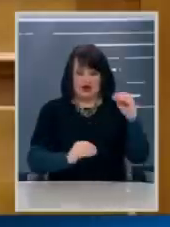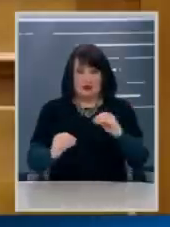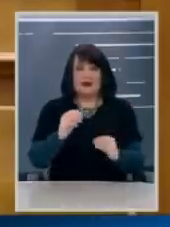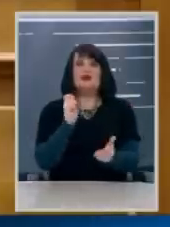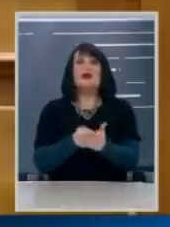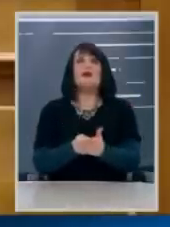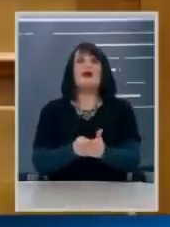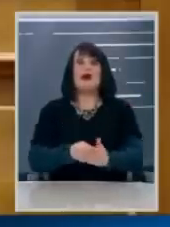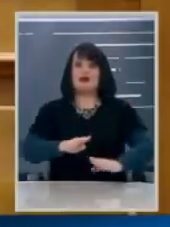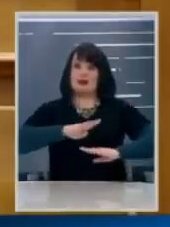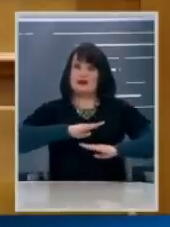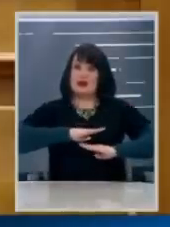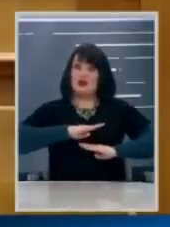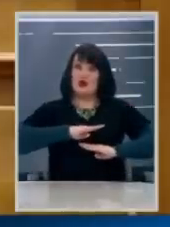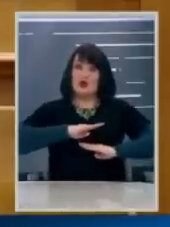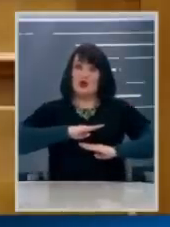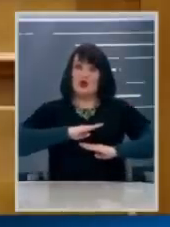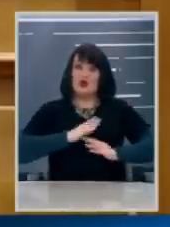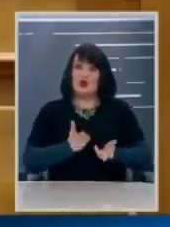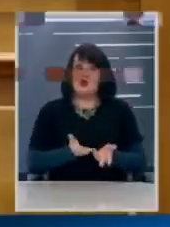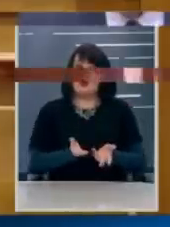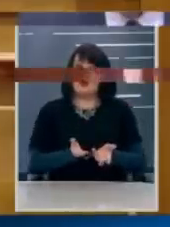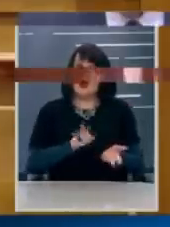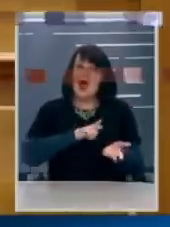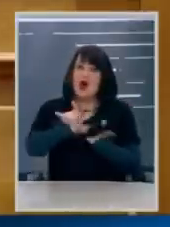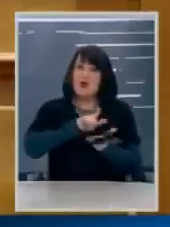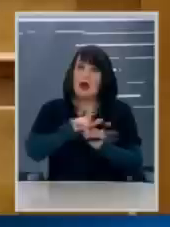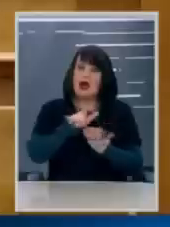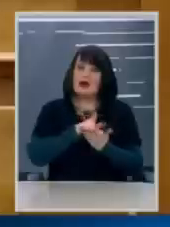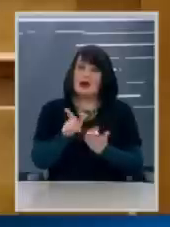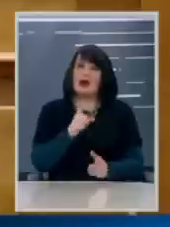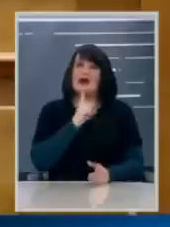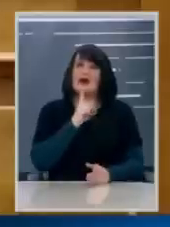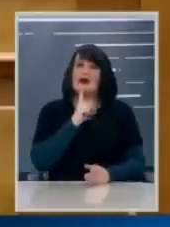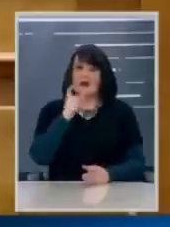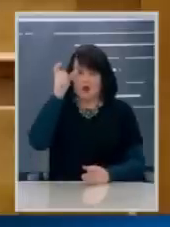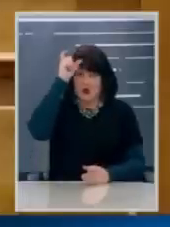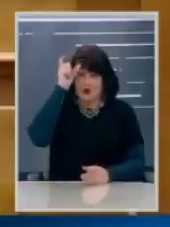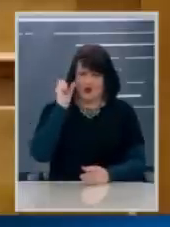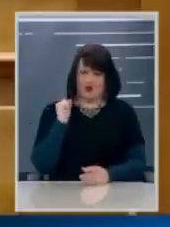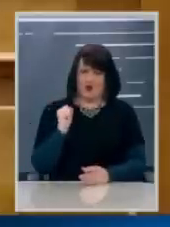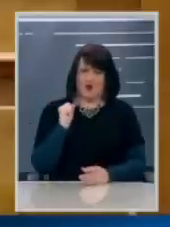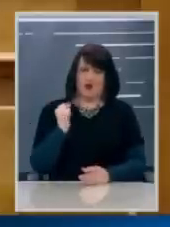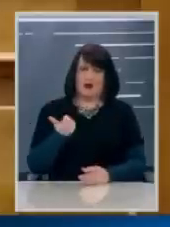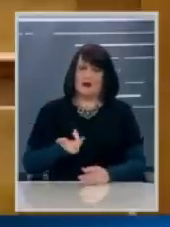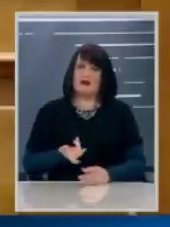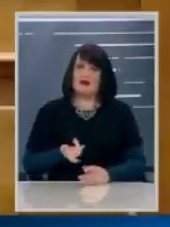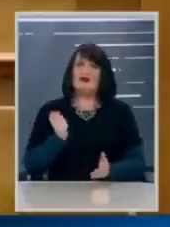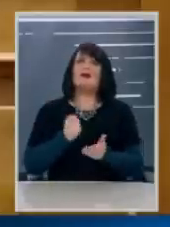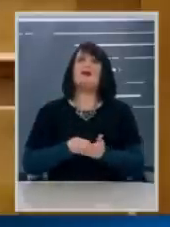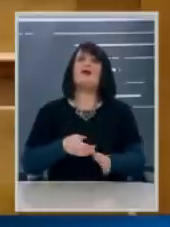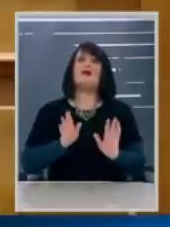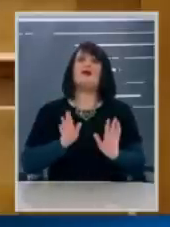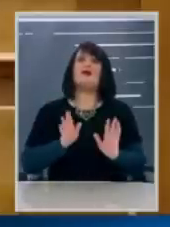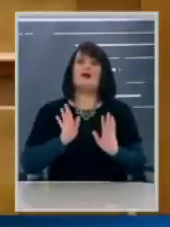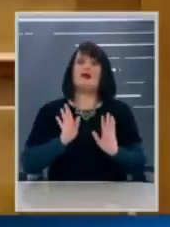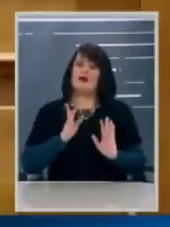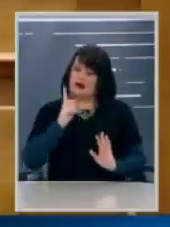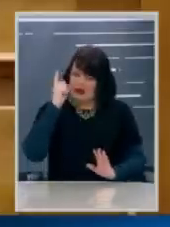των ενόπλων δυνάμεων. Το να πάρουμε αεροπλάνα ισοδύναμη με τους Τούρκους μπορεί να είναι επαχθές οικονομικά